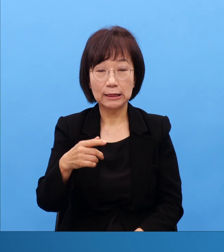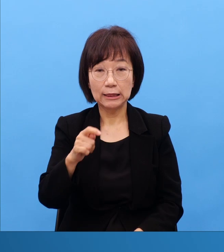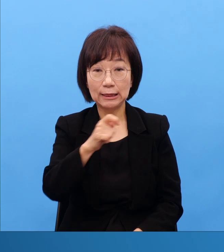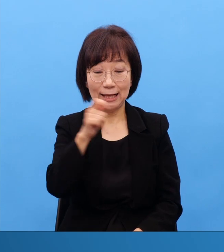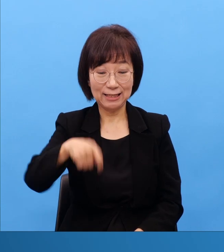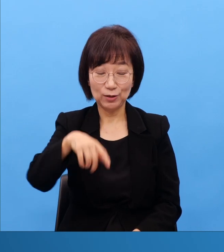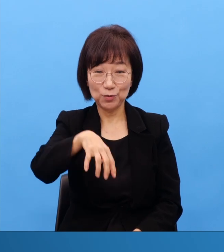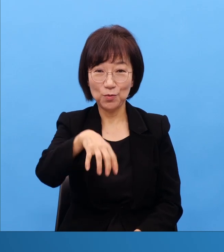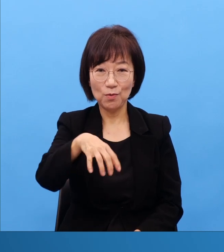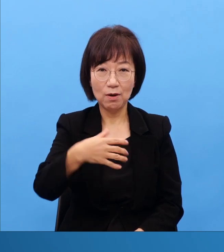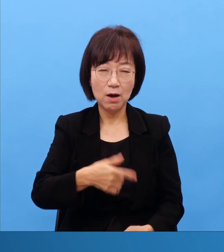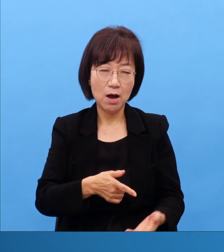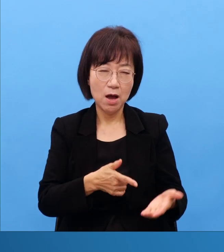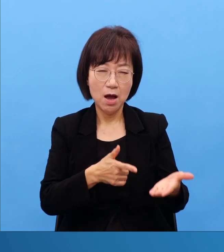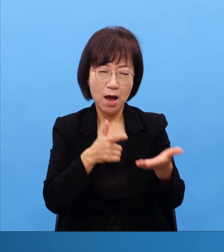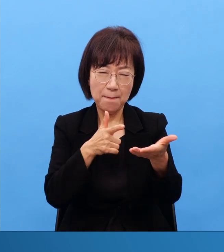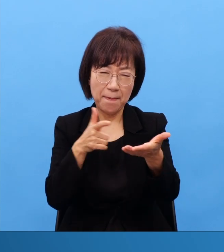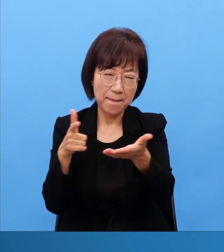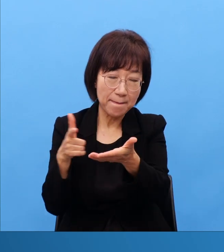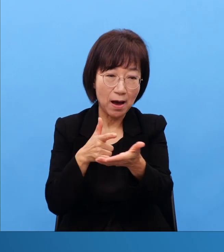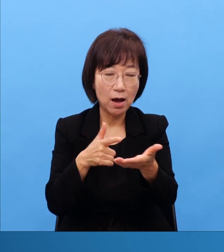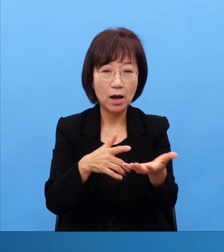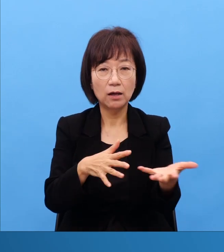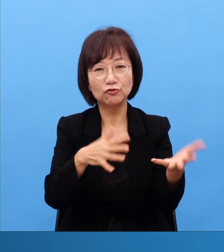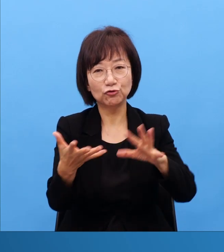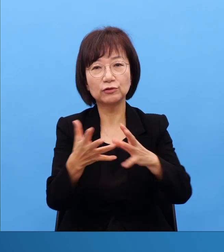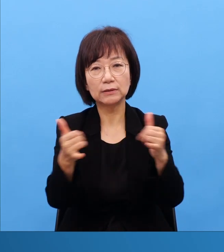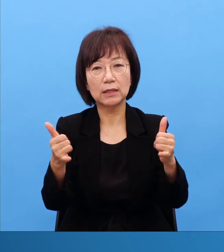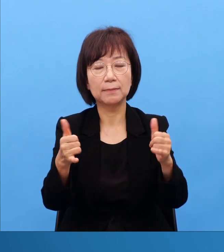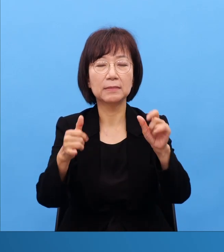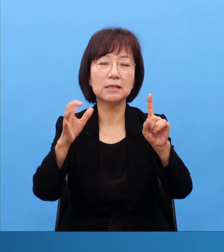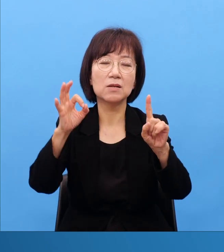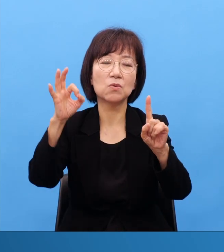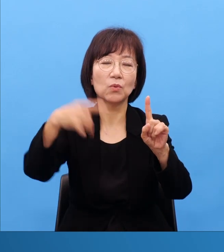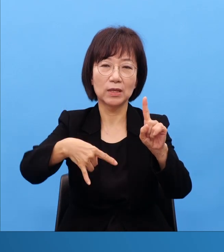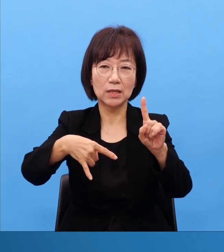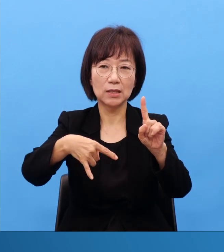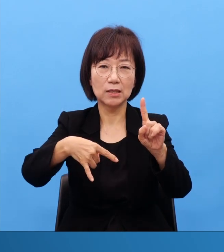총기 사고로 죽은 사람이 미국에서 제일 많아.